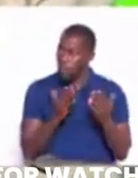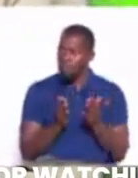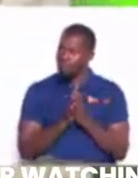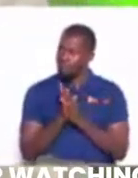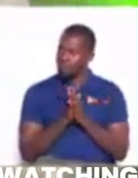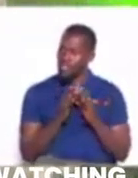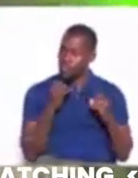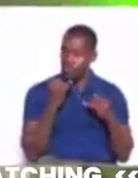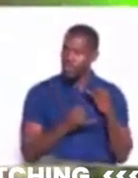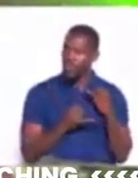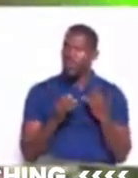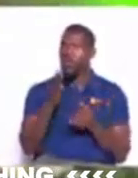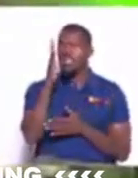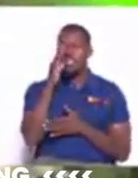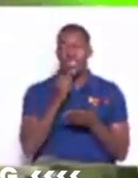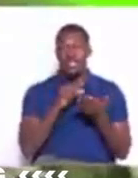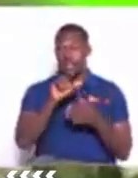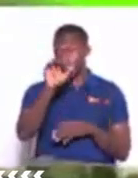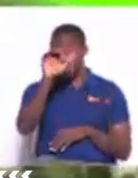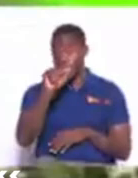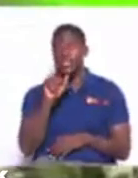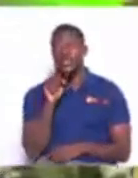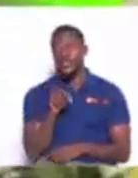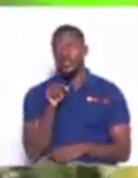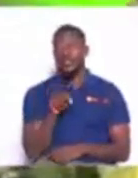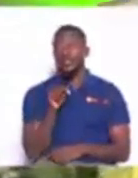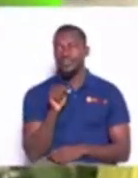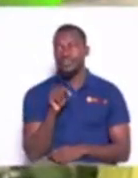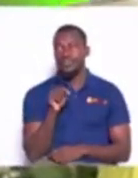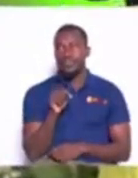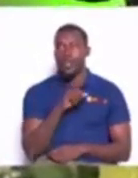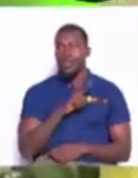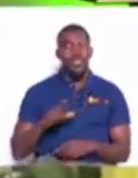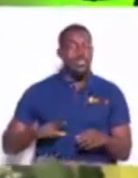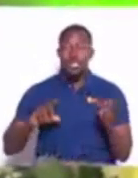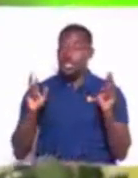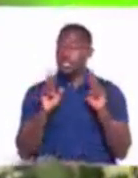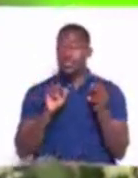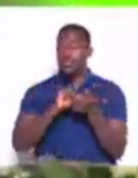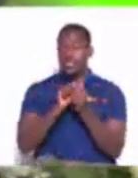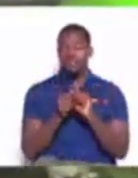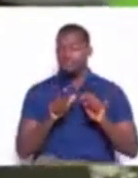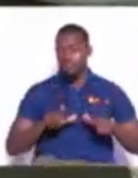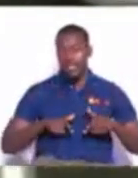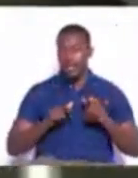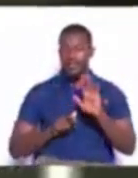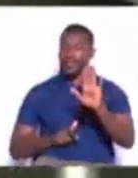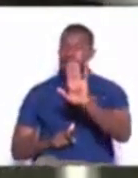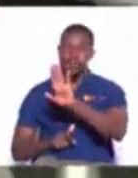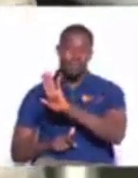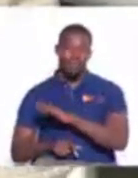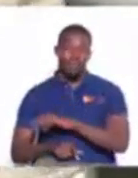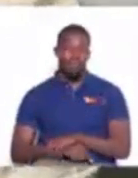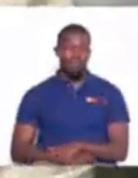itakuwezesha. Njoo hapa mbele kwa ajili ya maombi. Bwana yuko tayari kutenda kitu kwa ajili ya maisha yako.